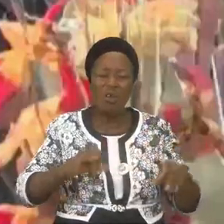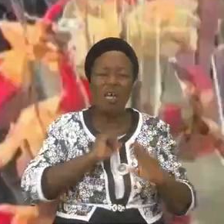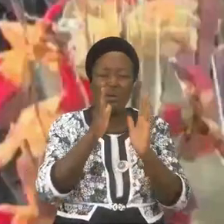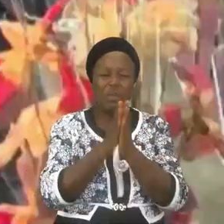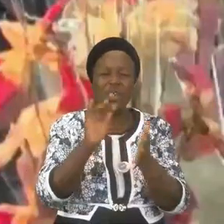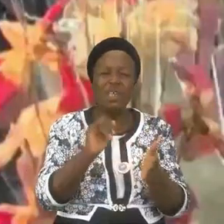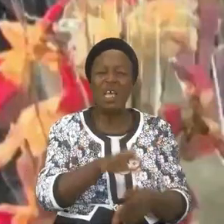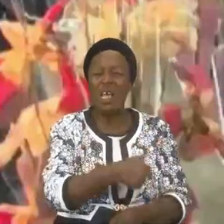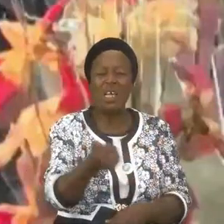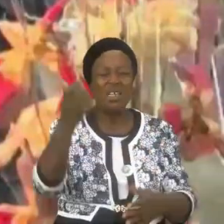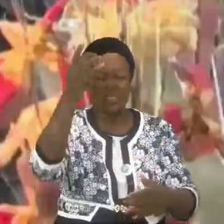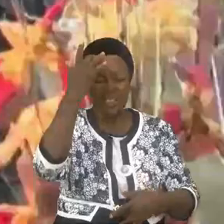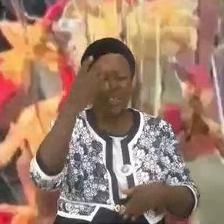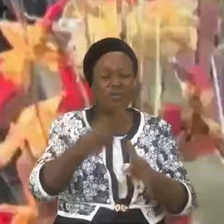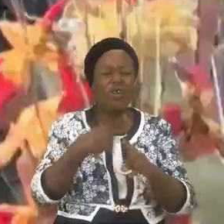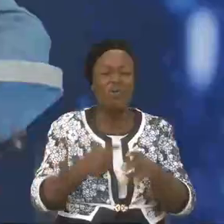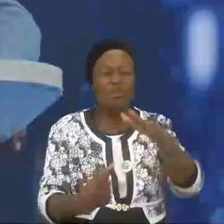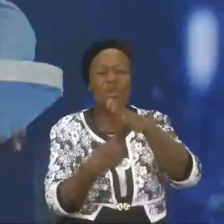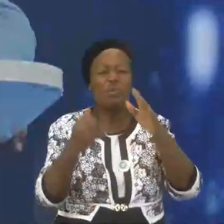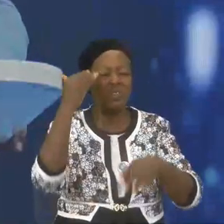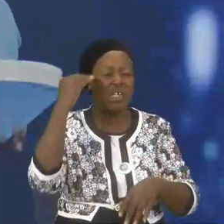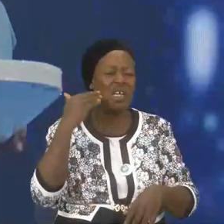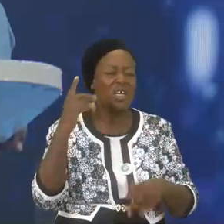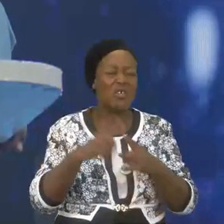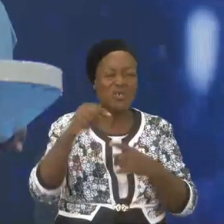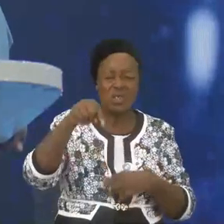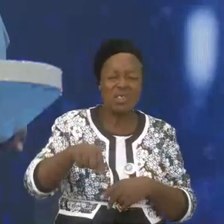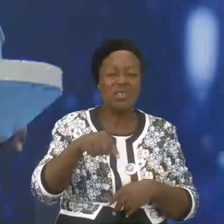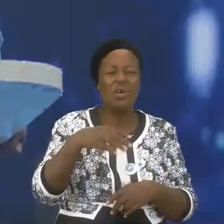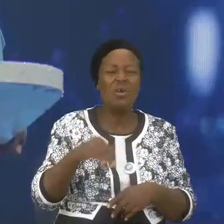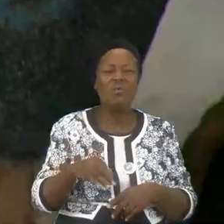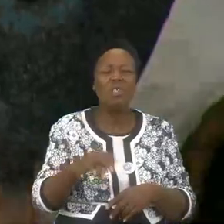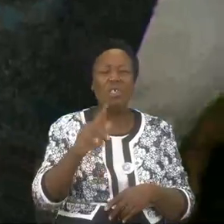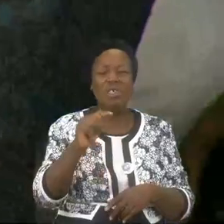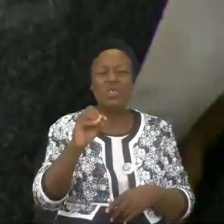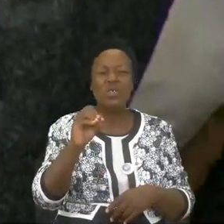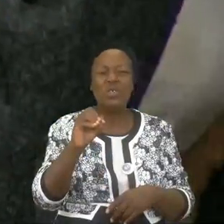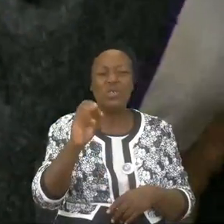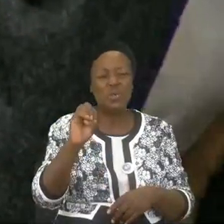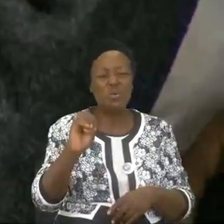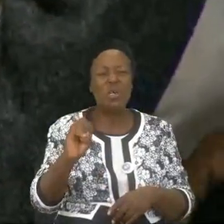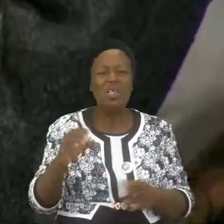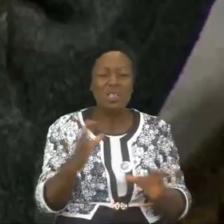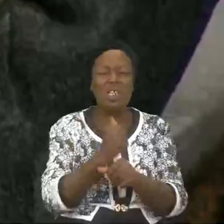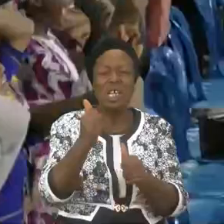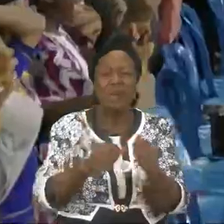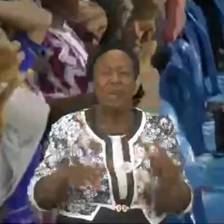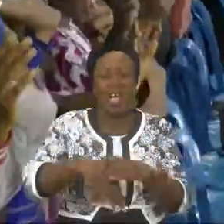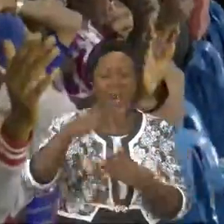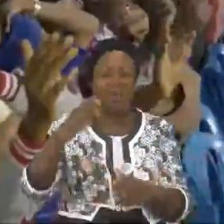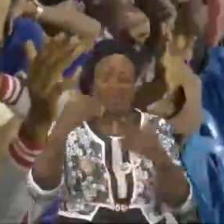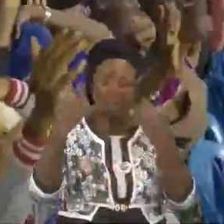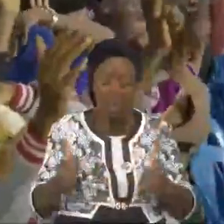que toute maladie de la tête jusqu'à la plante des pieds Arrache tout maintenant, balaie